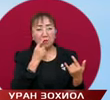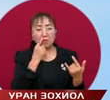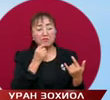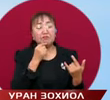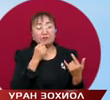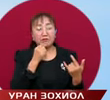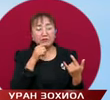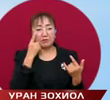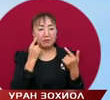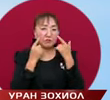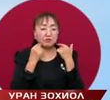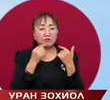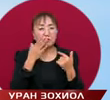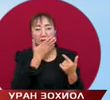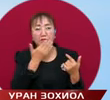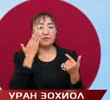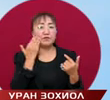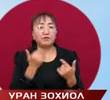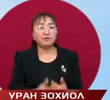датж нүлэмсаа арчицгаалаа.